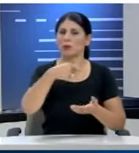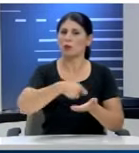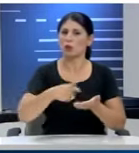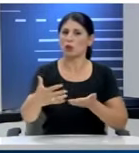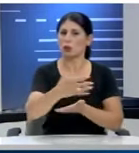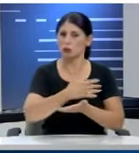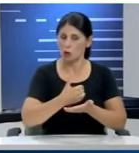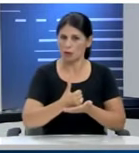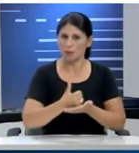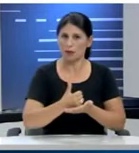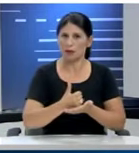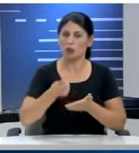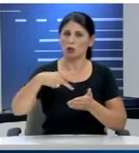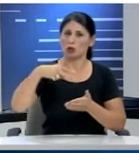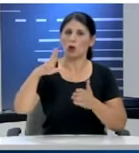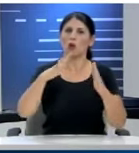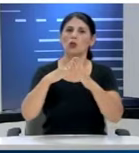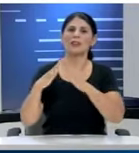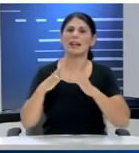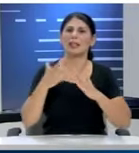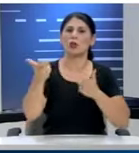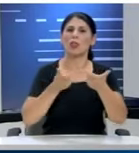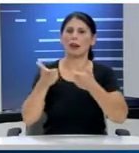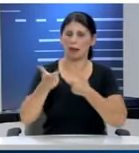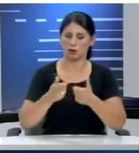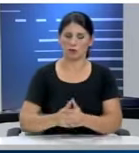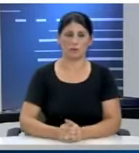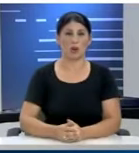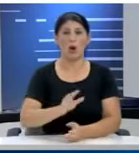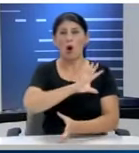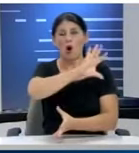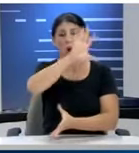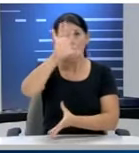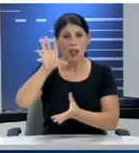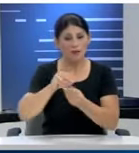φορολογητέο εισόδημα των τόκων στεγαστικών δανείων. Όλα αυτά